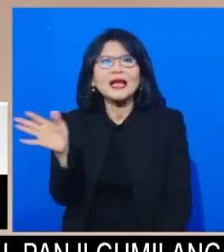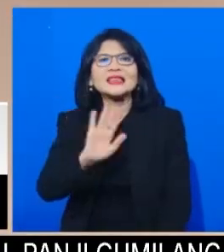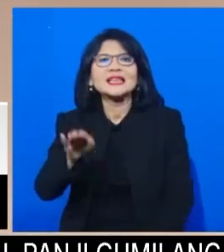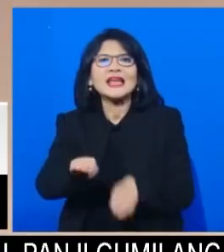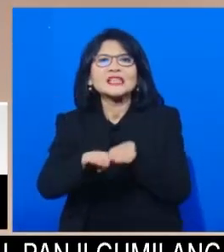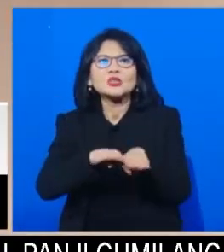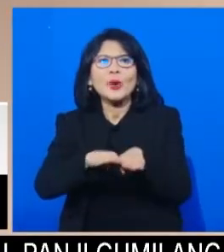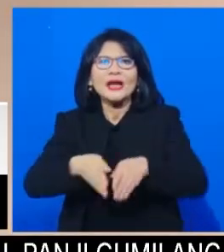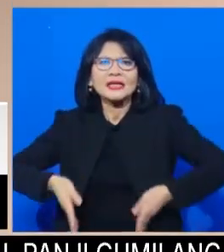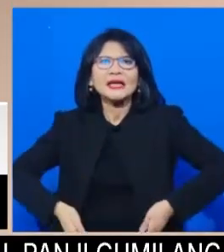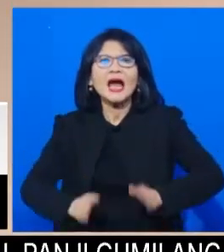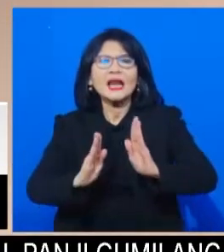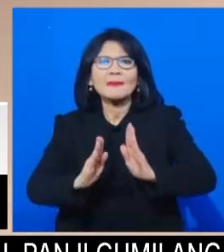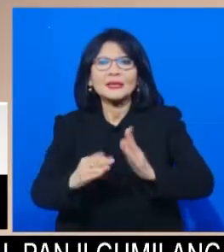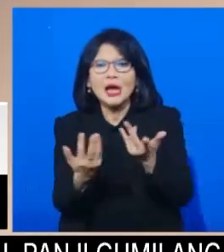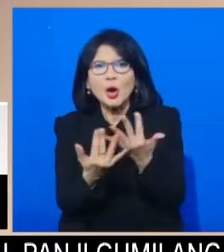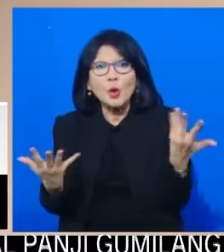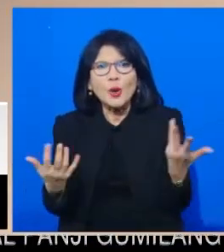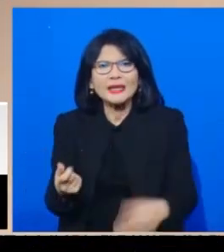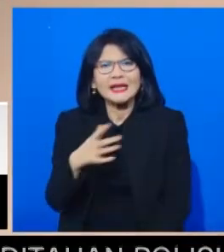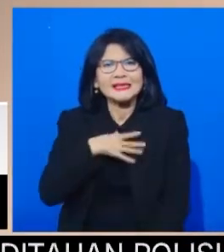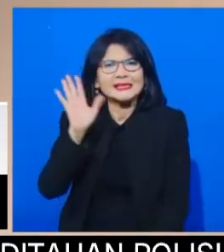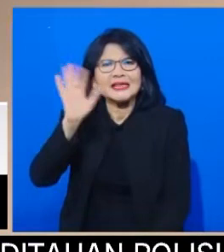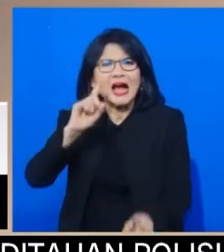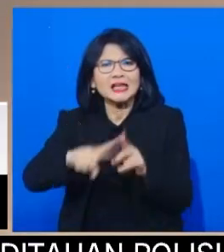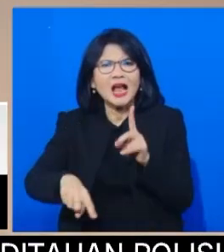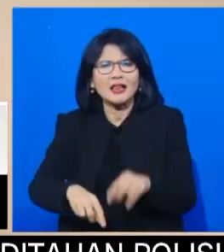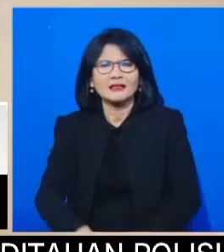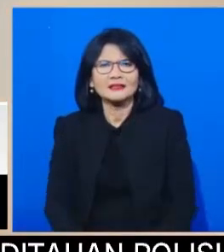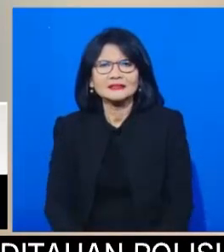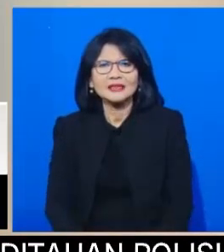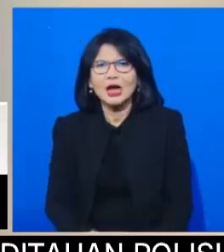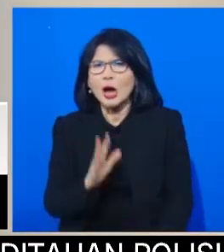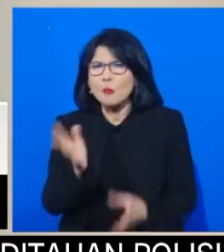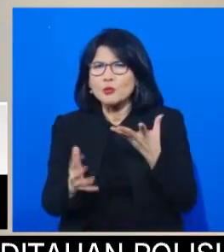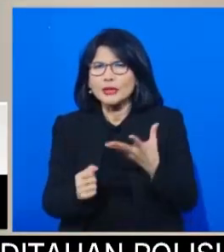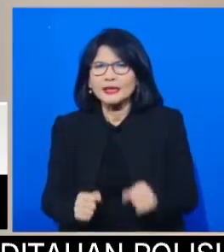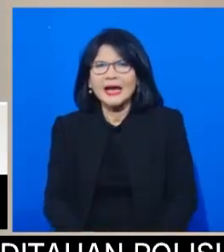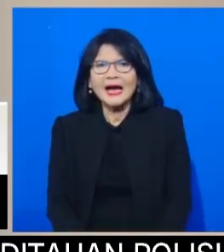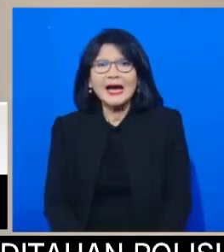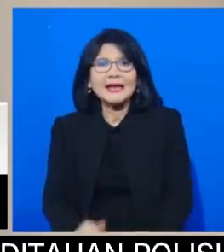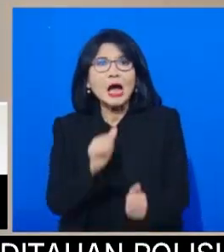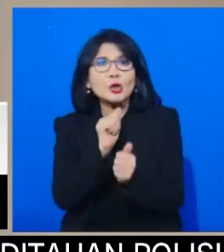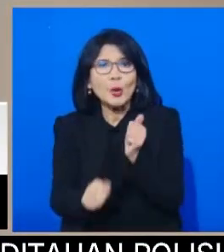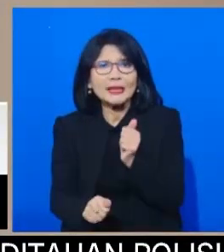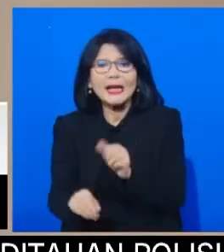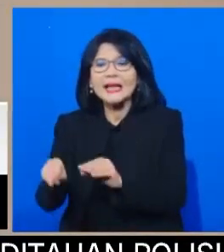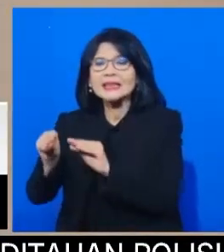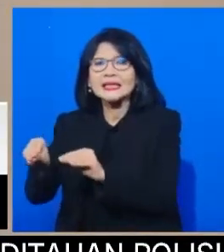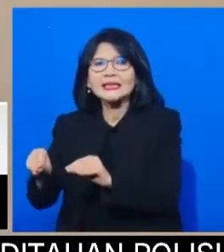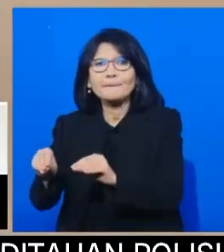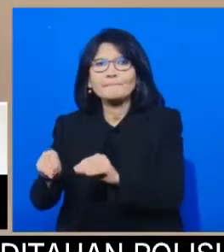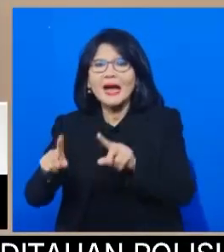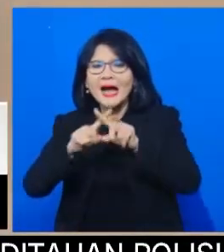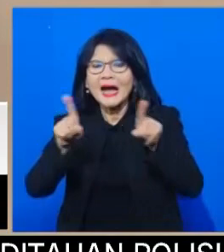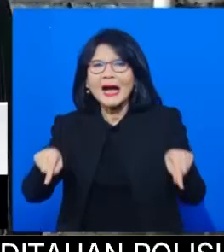dengan alamat dan warga sekitar tidak mengenalnya. Diduga terjadi praktik titip kartu keluarga untuk memasukkan alamat